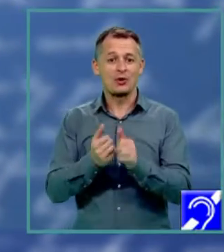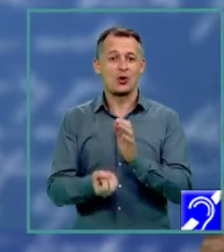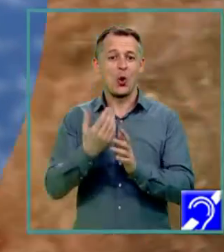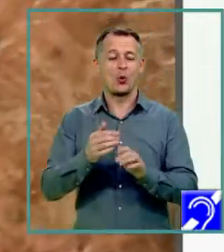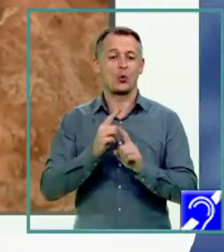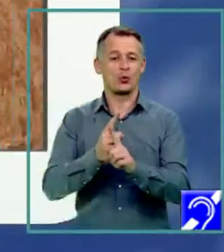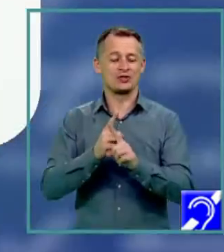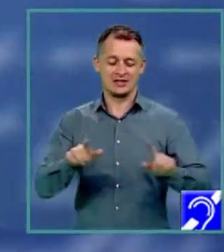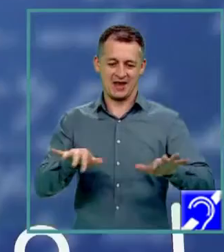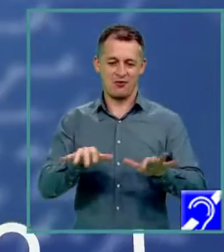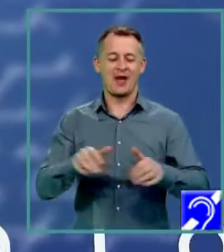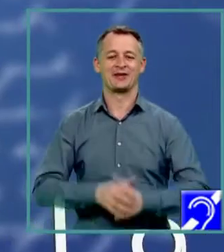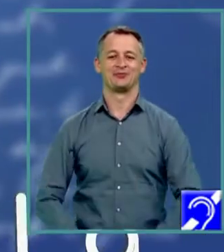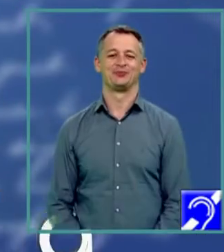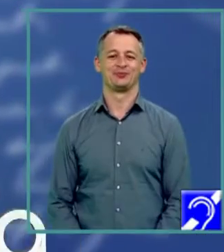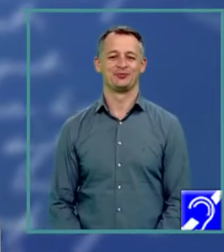informatică